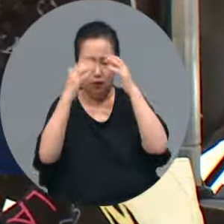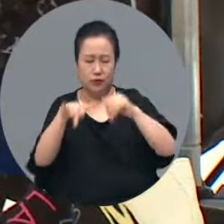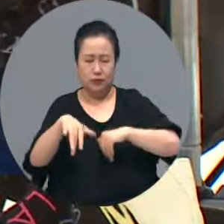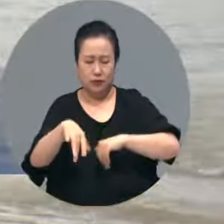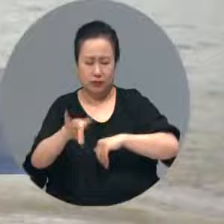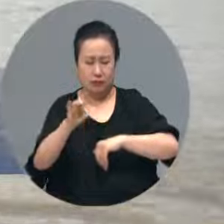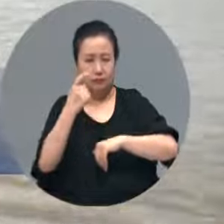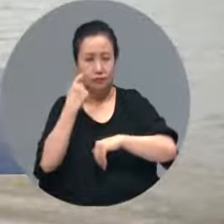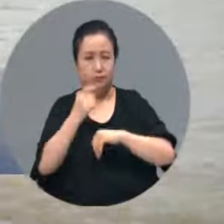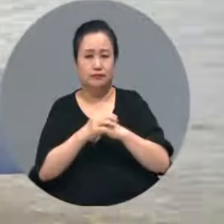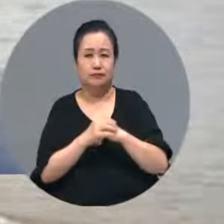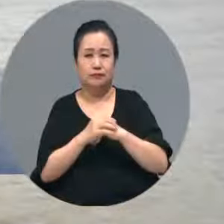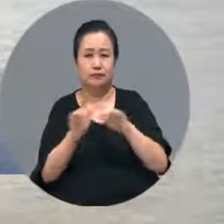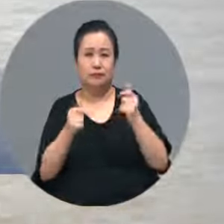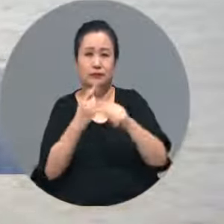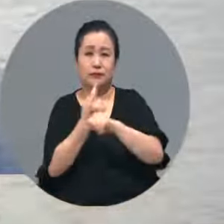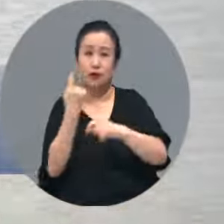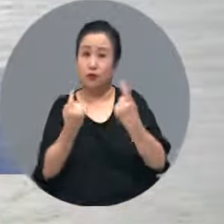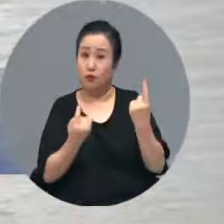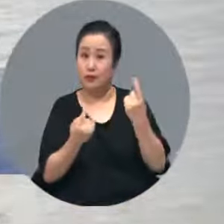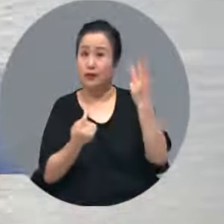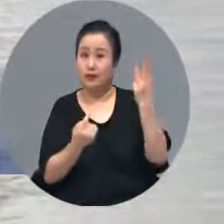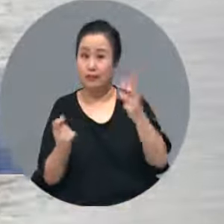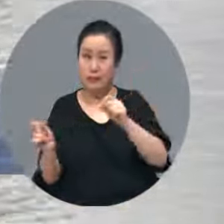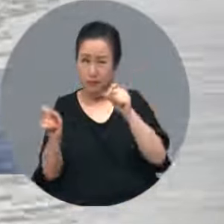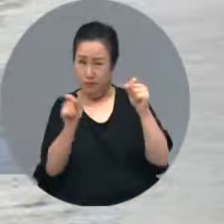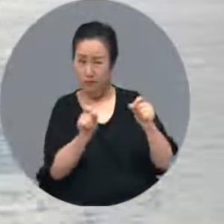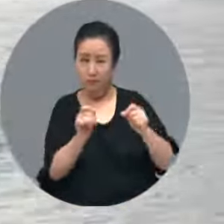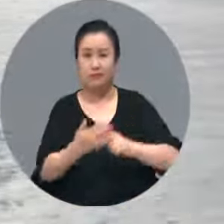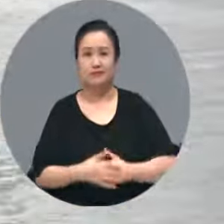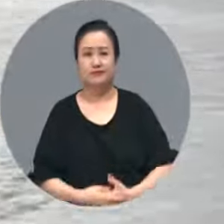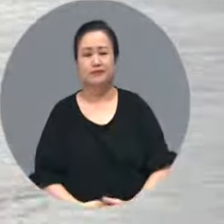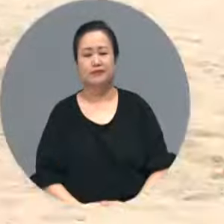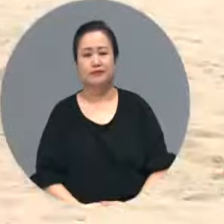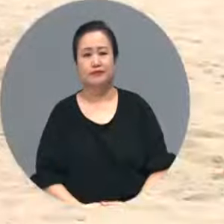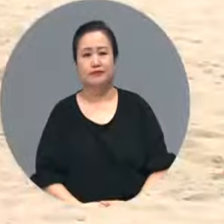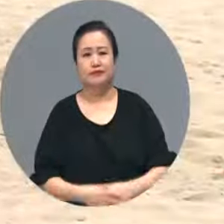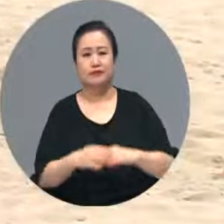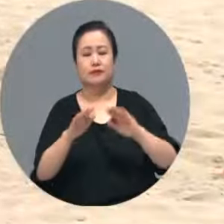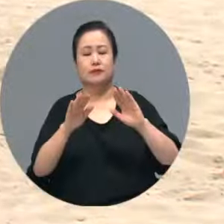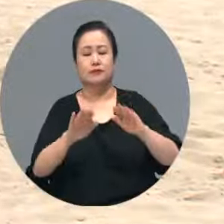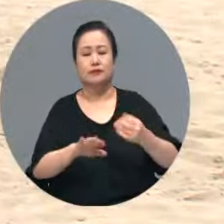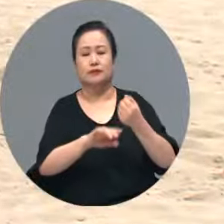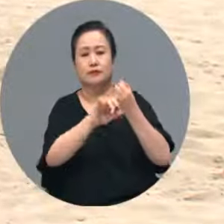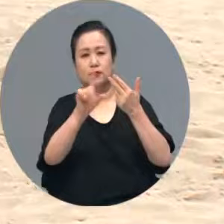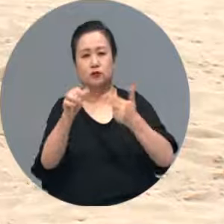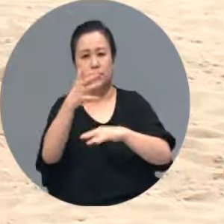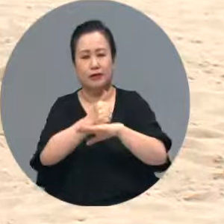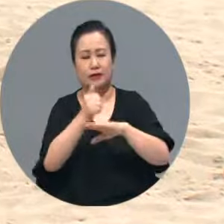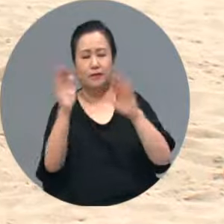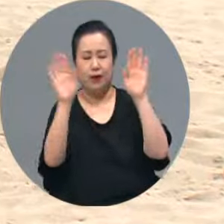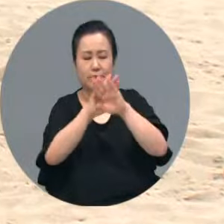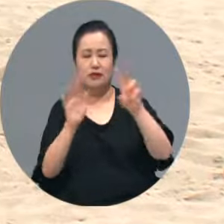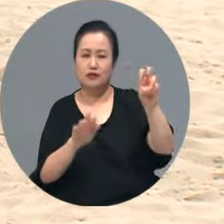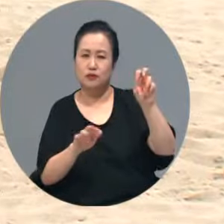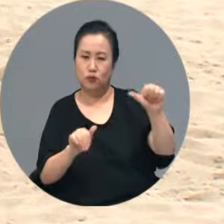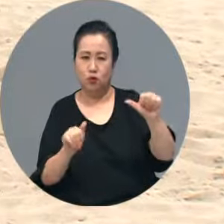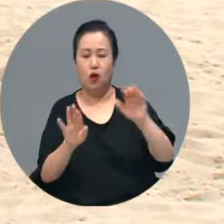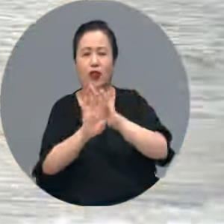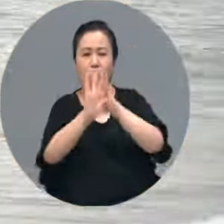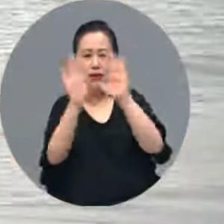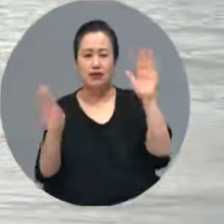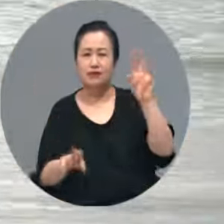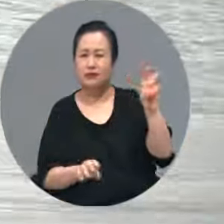처음으로 관측됐으며 이는 작년보다 3일 빠른 기록입니다. 이달 말까지 밤에는 25도 이상, 낮에는